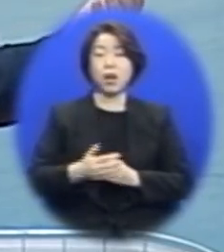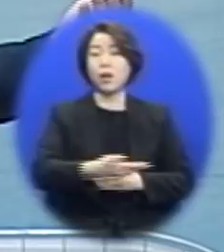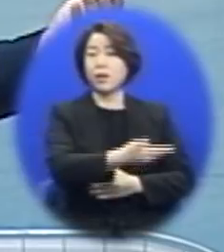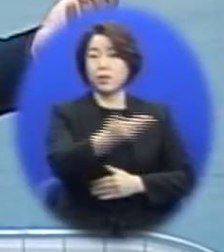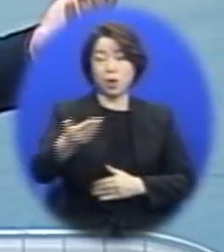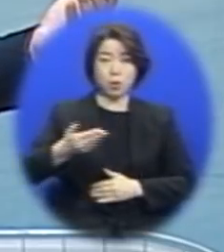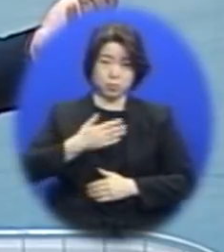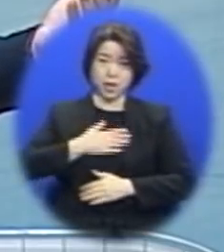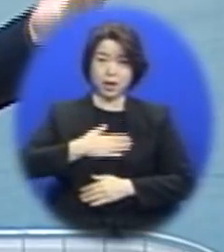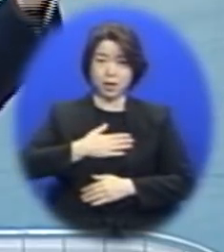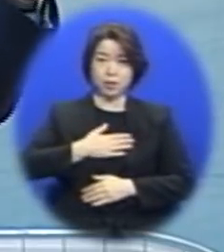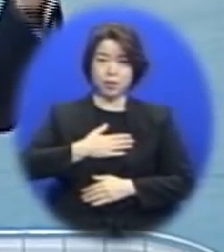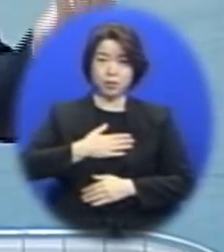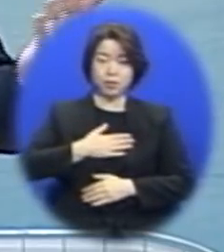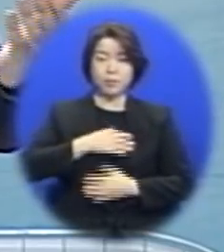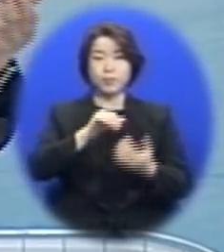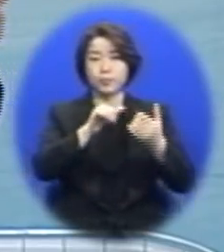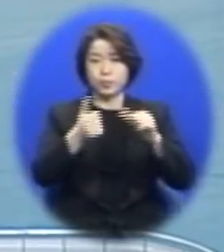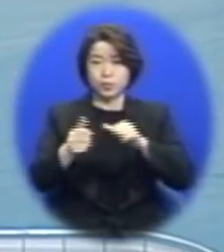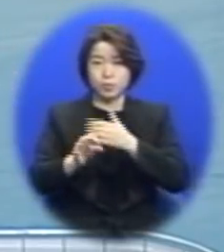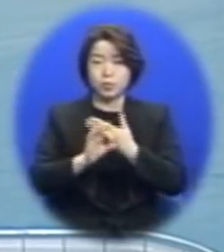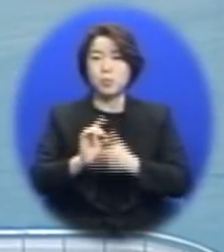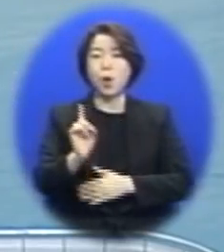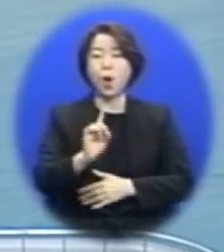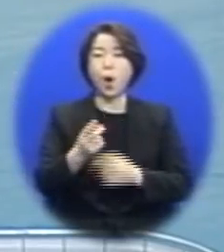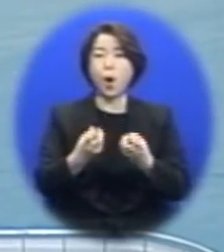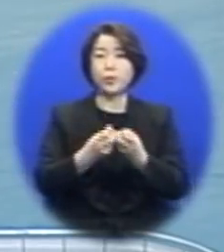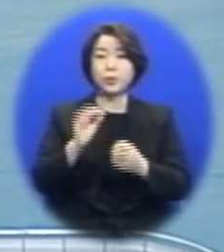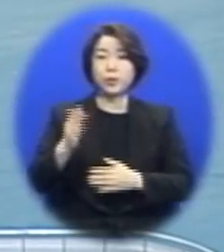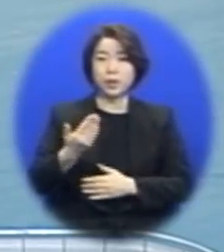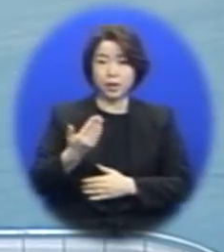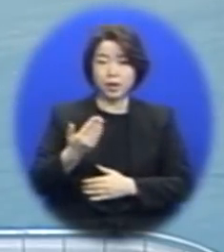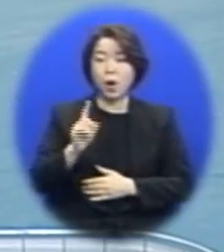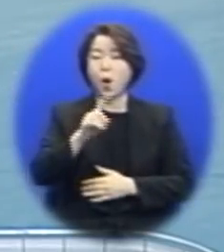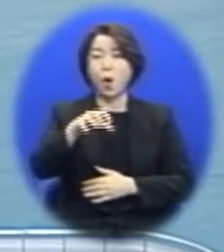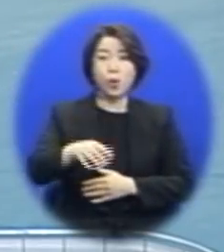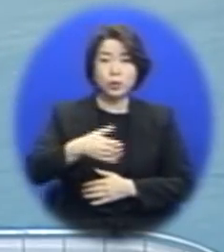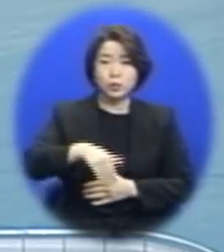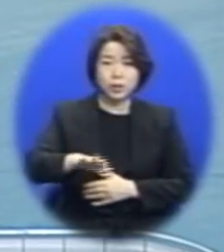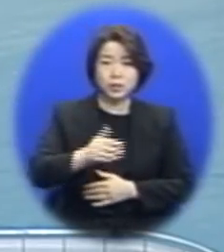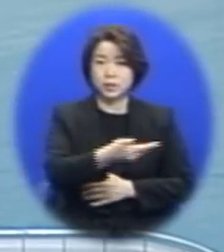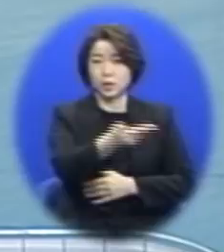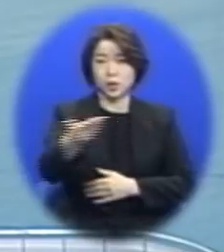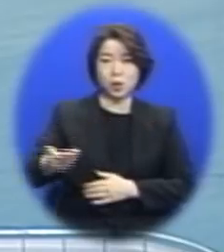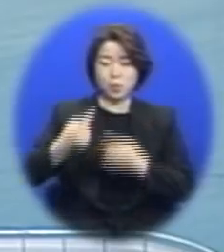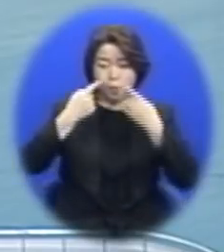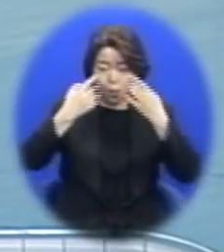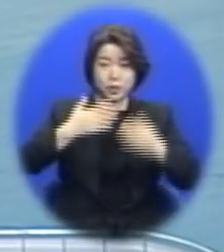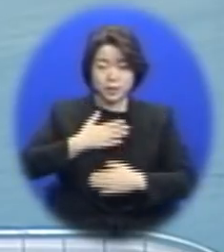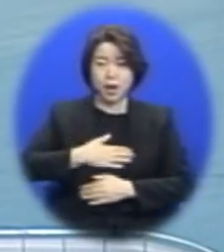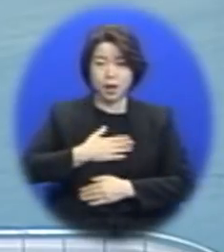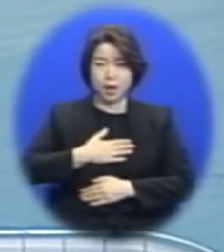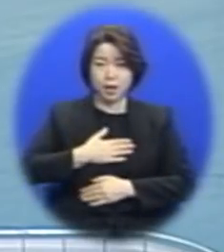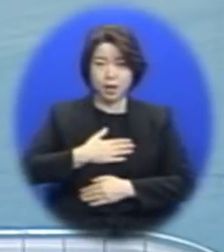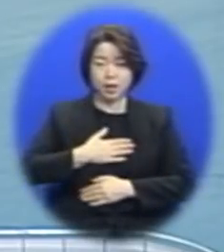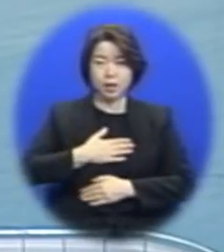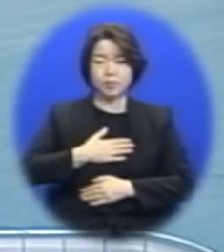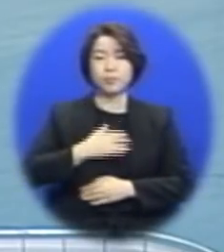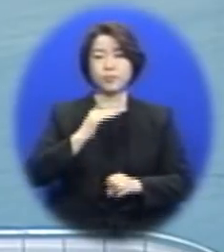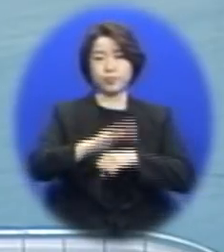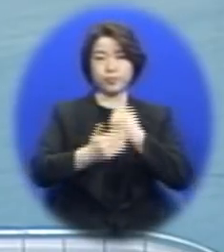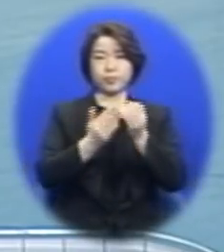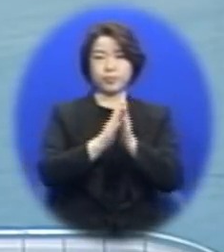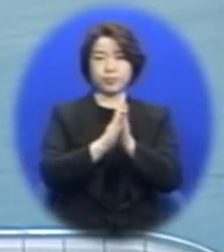여러분은 아십니까? 죽으면 어떻게 되는지, 어디로 가는지 여러분은 명확하게 아십니까?